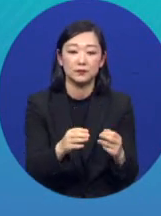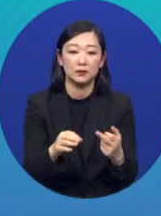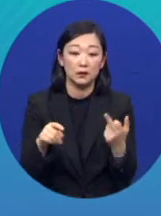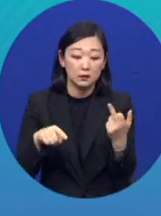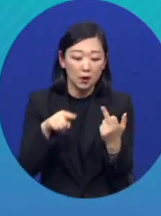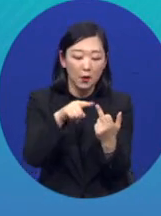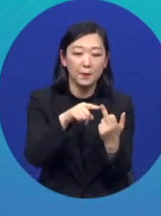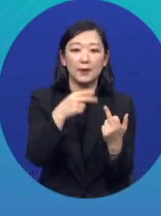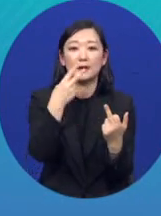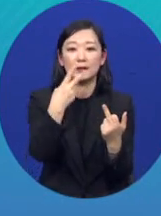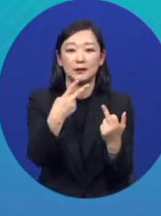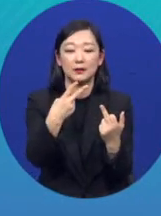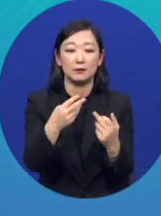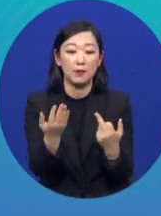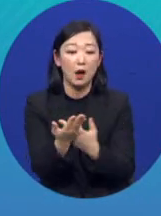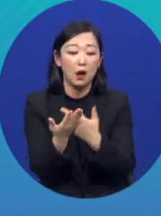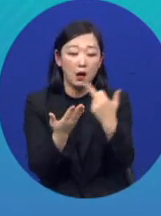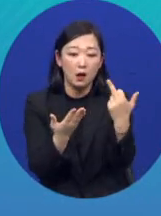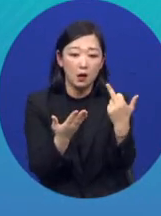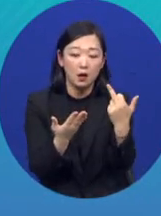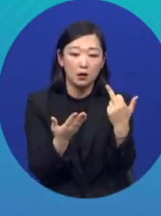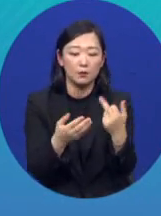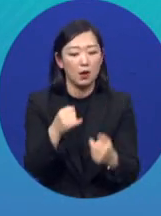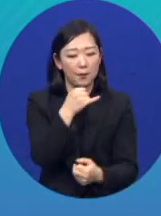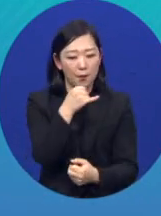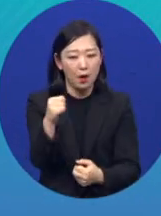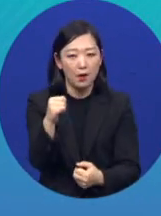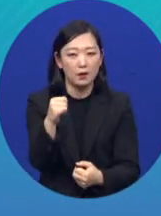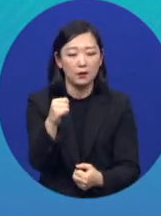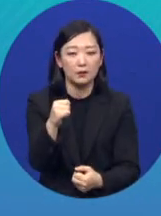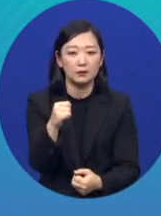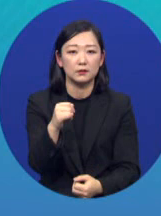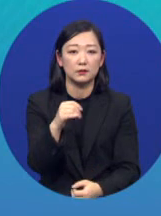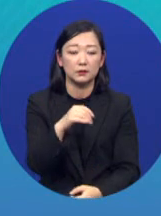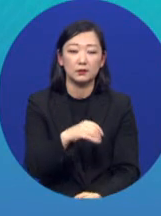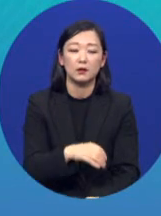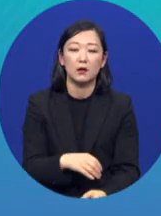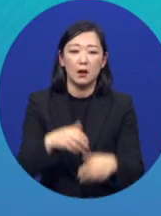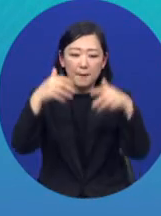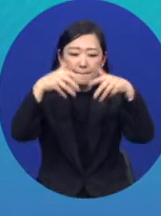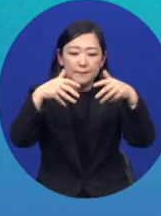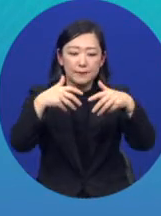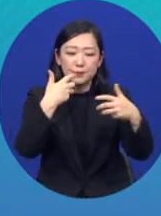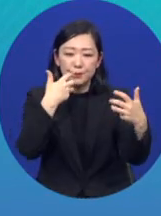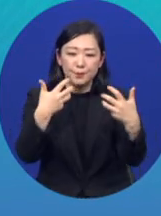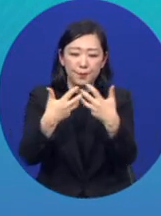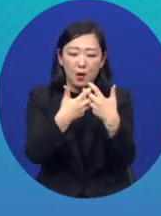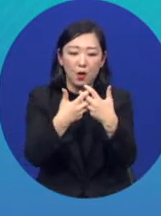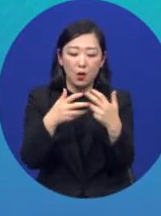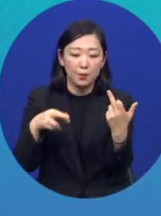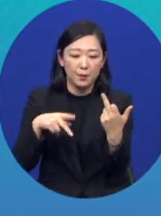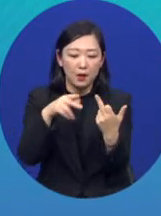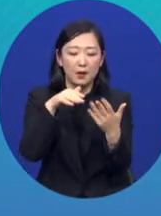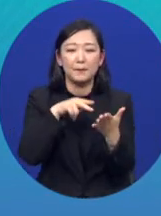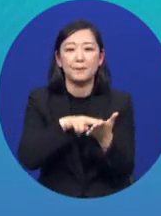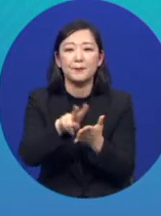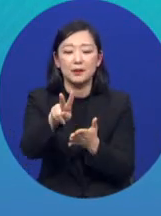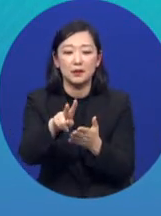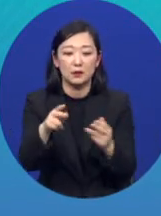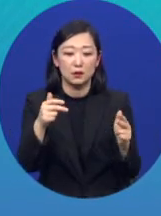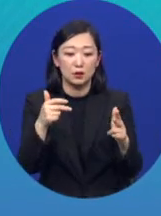성판악 2도 예상됩니다 한라산 높은 곳은 영하권을 보이는 곳이 있어서 빗물이 얼어 등산로가 미끄러울 수 있겠는데요